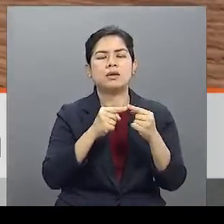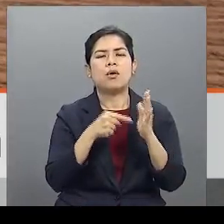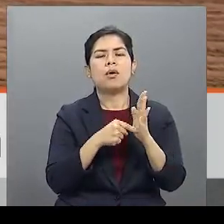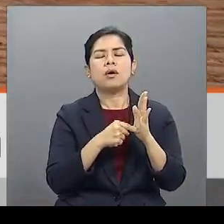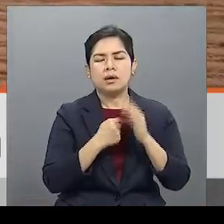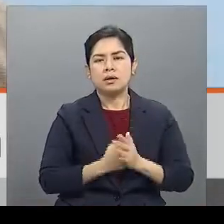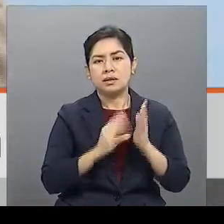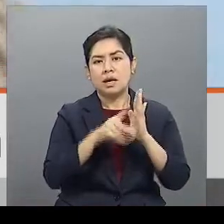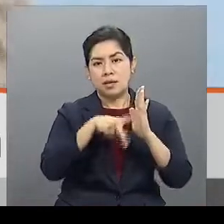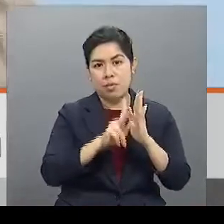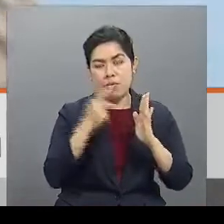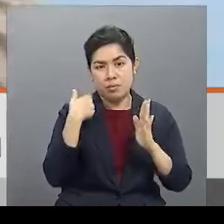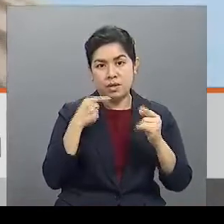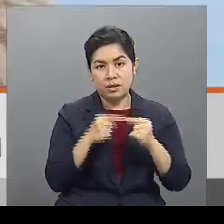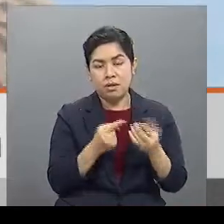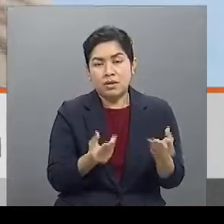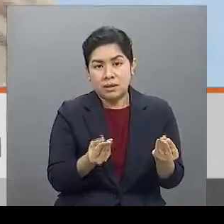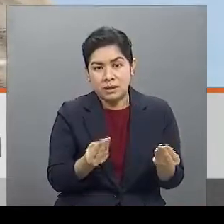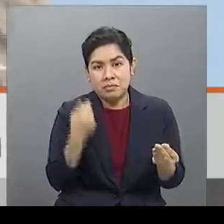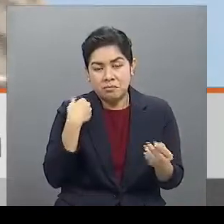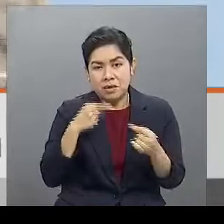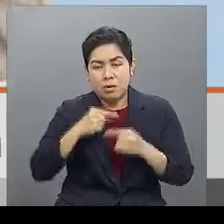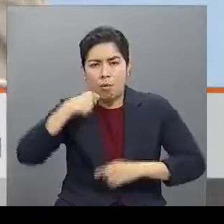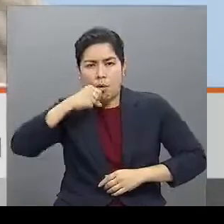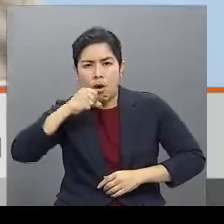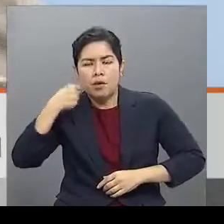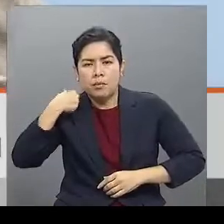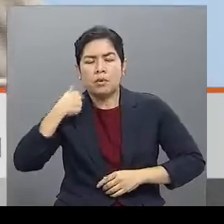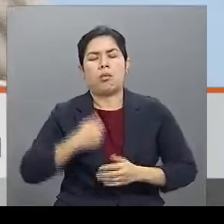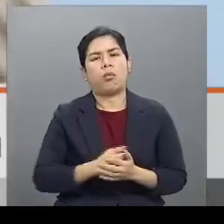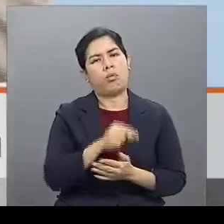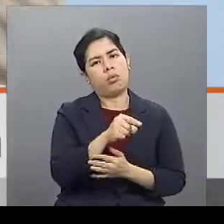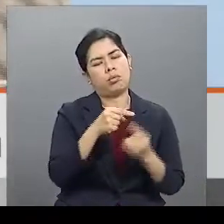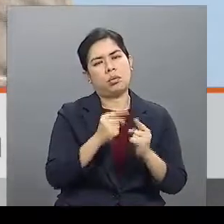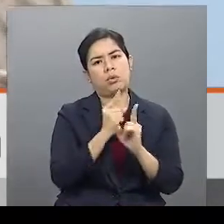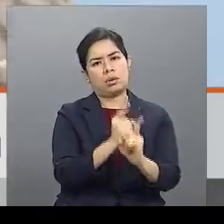ไร่นะคะเพื่อส่งโรงงานน้ำตาลตามโควต้าที่ได้รับในฤดูการผลิต